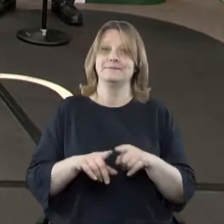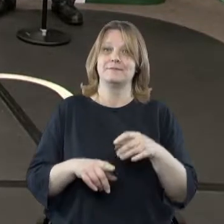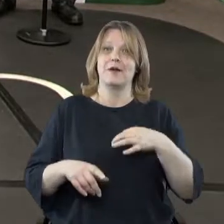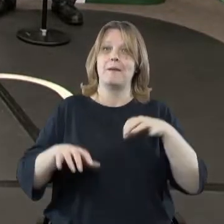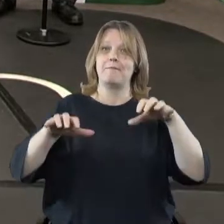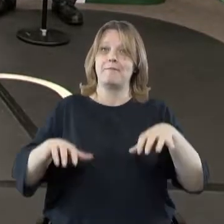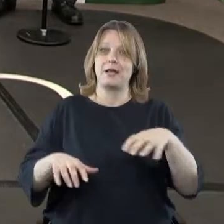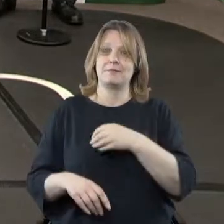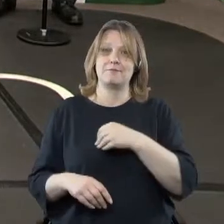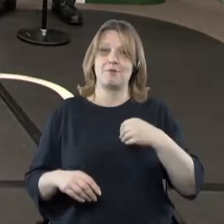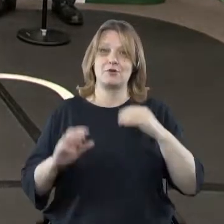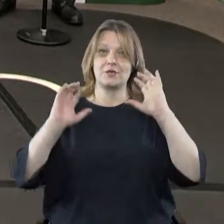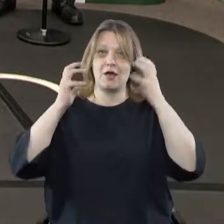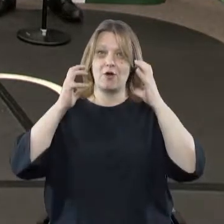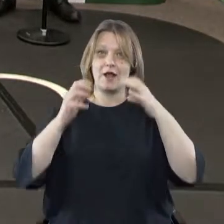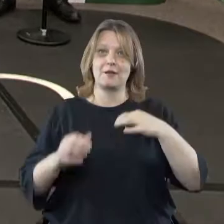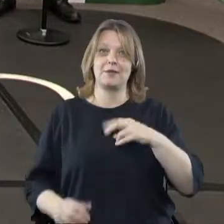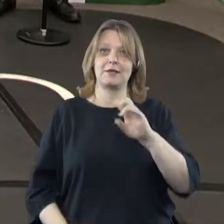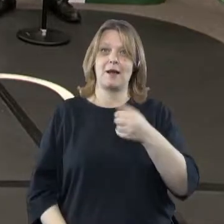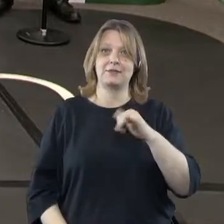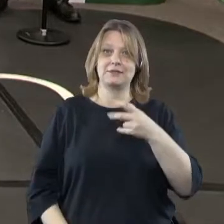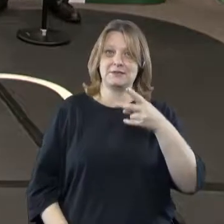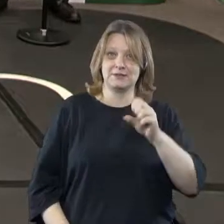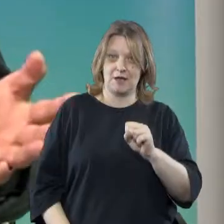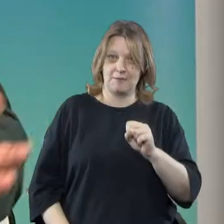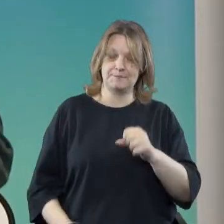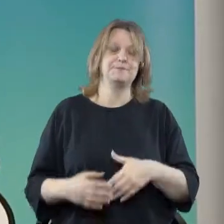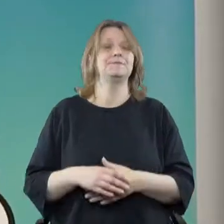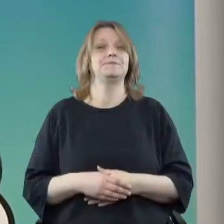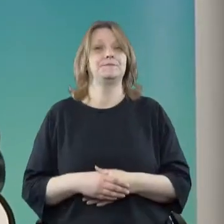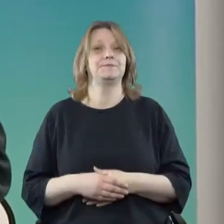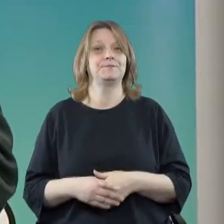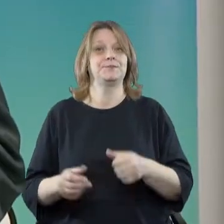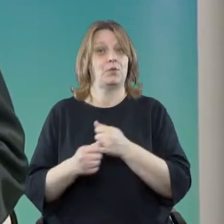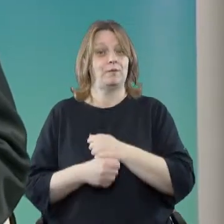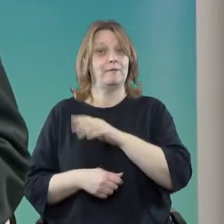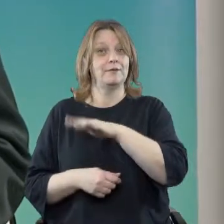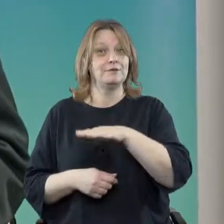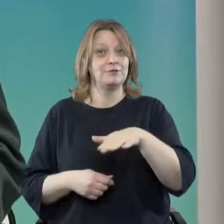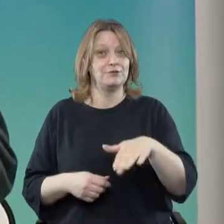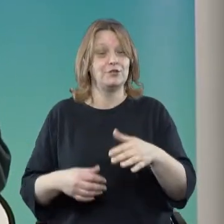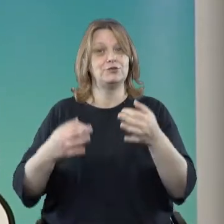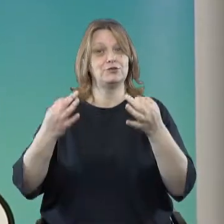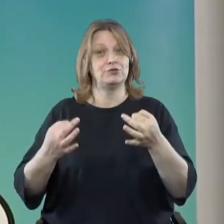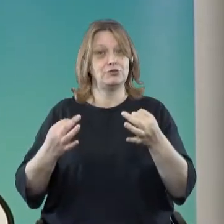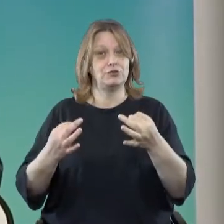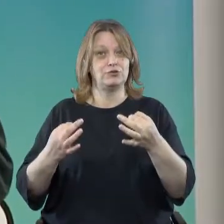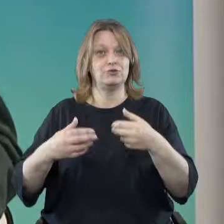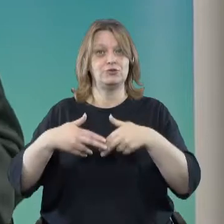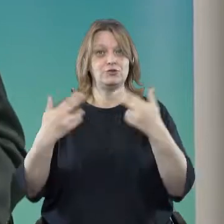Radia, panią Agnieszkę Kamińską. Szanowne dzieci, szanowni państwo, dzisiaj jest wyjątkowy